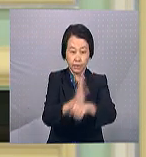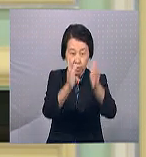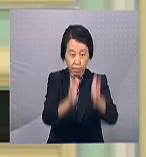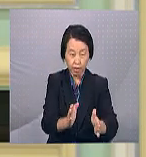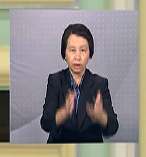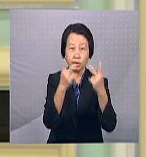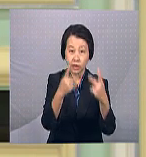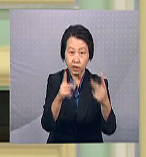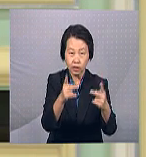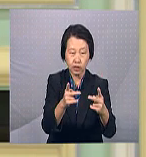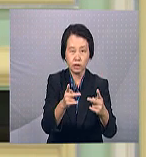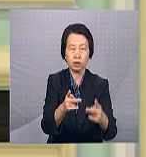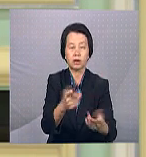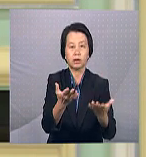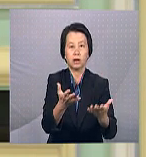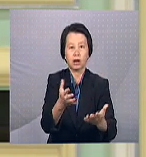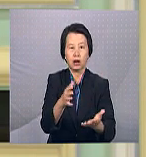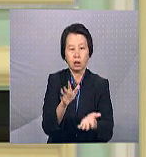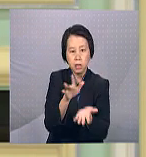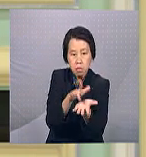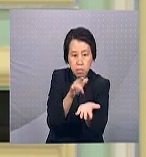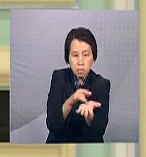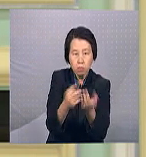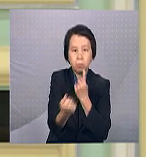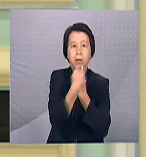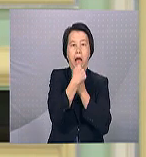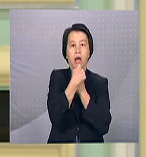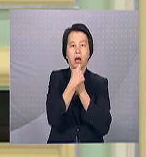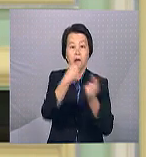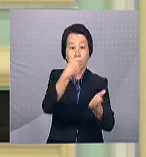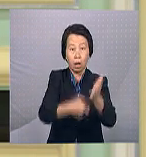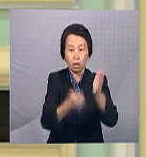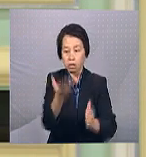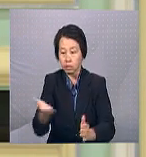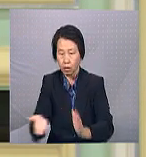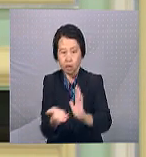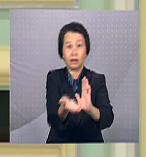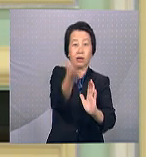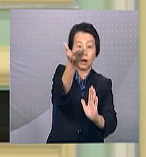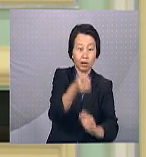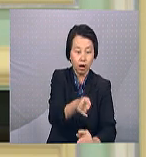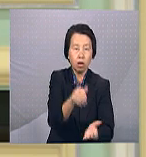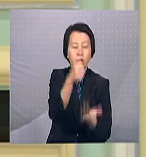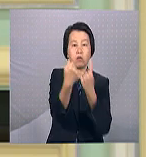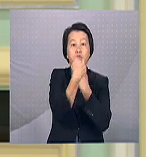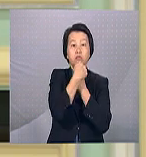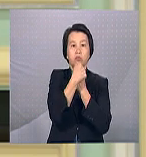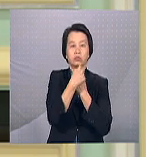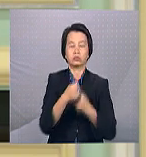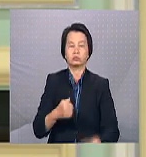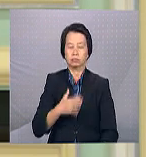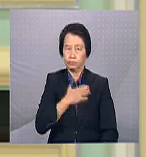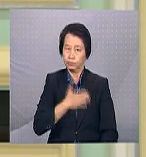Jika ada kedapatan peniaga yang mengambil peluang untuk menaikkan harga sewenang-wenangnya,